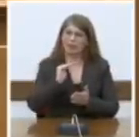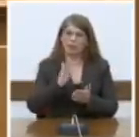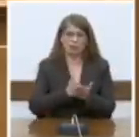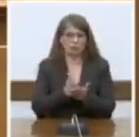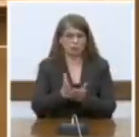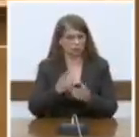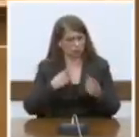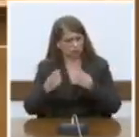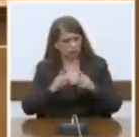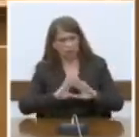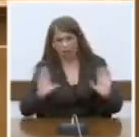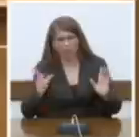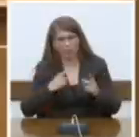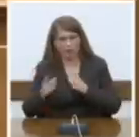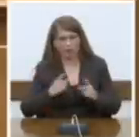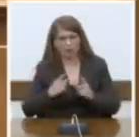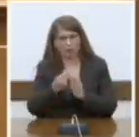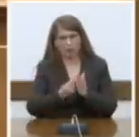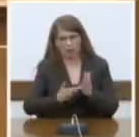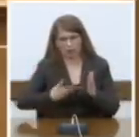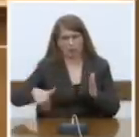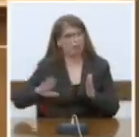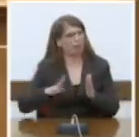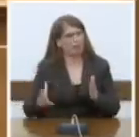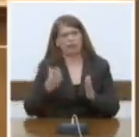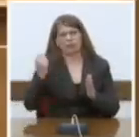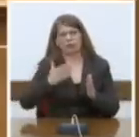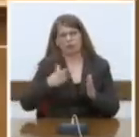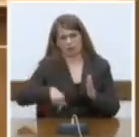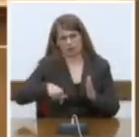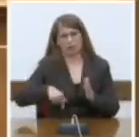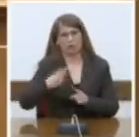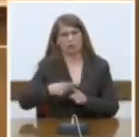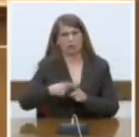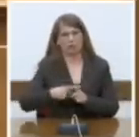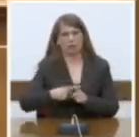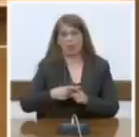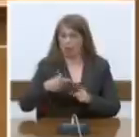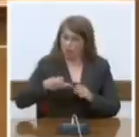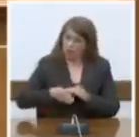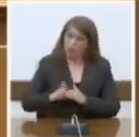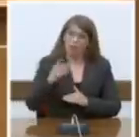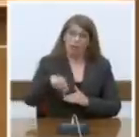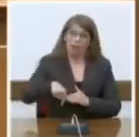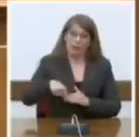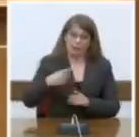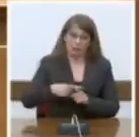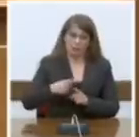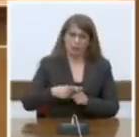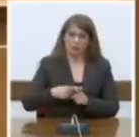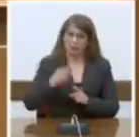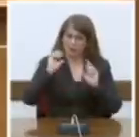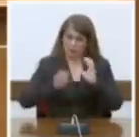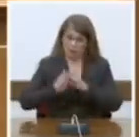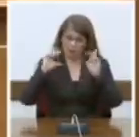αδιαπραγμάτευτες αξίες για εμάς. Και δεν εξασφαλίζονται σήμερα στην Ελλάδα. Η θητεία της Νέας Δημοκρατίας δεν θεωρείται πετυχημένη στα ζητήματα αυτά.